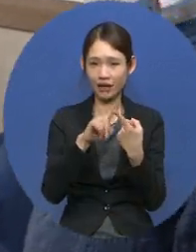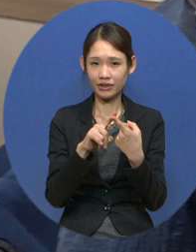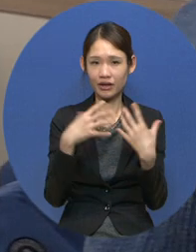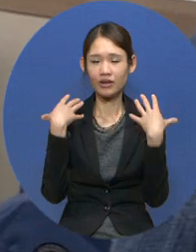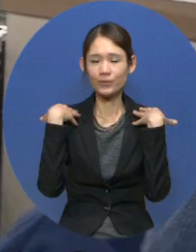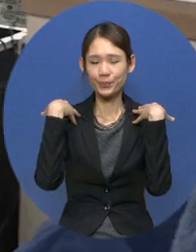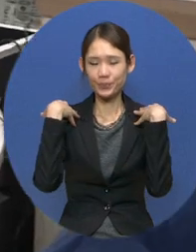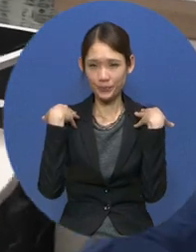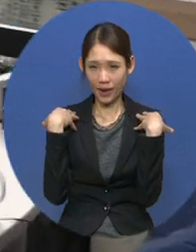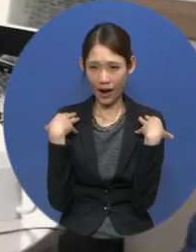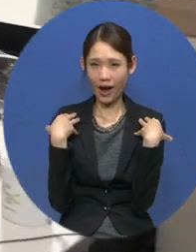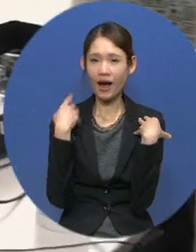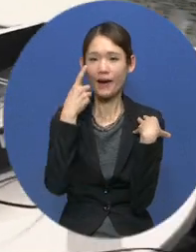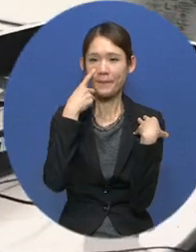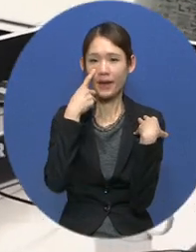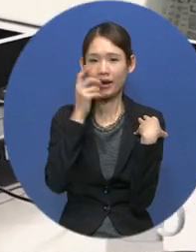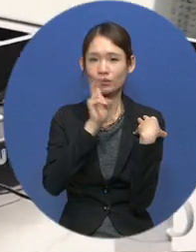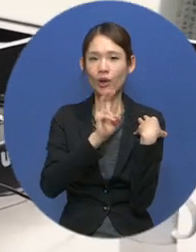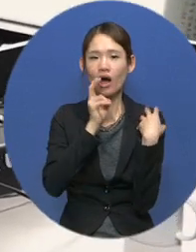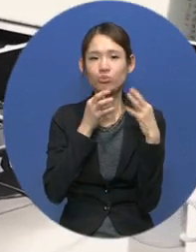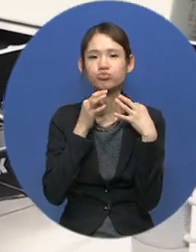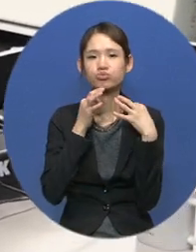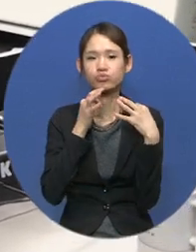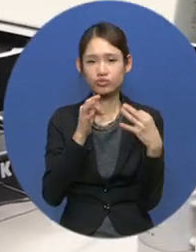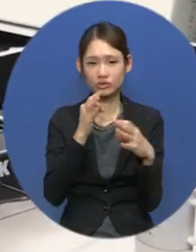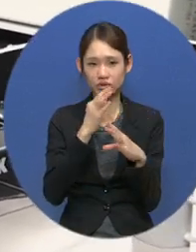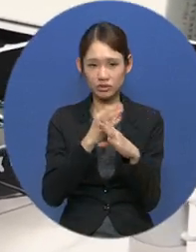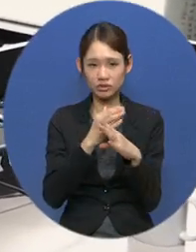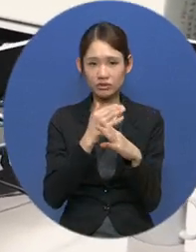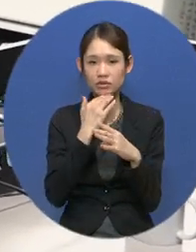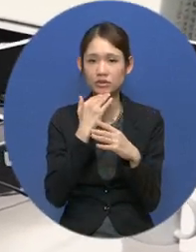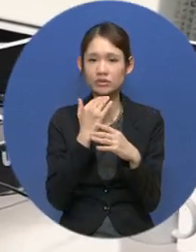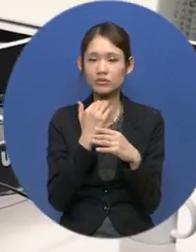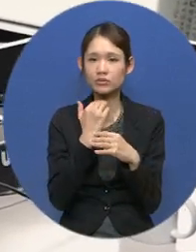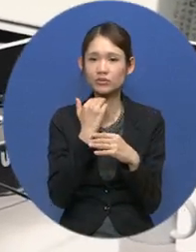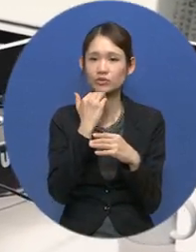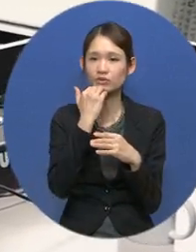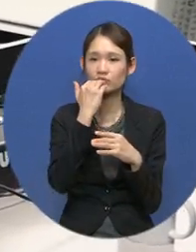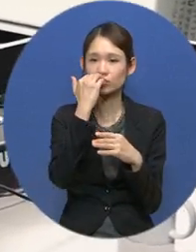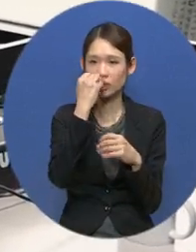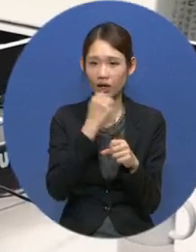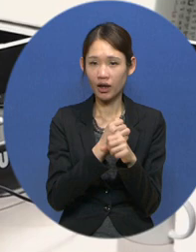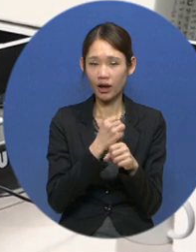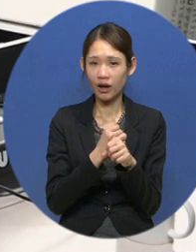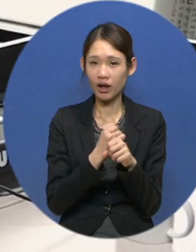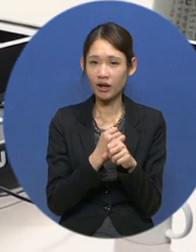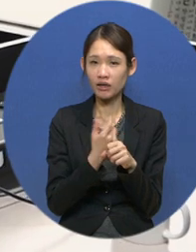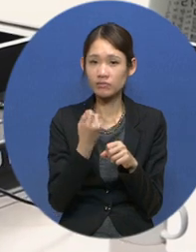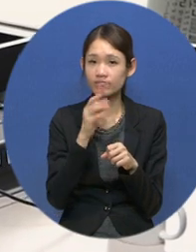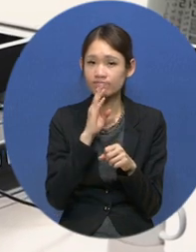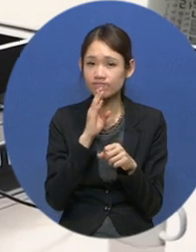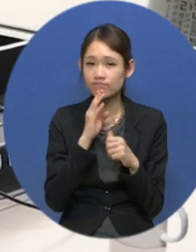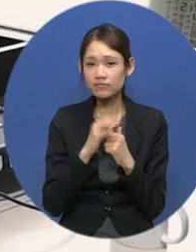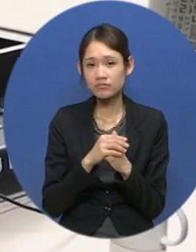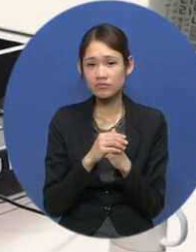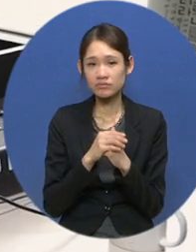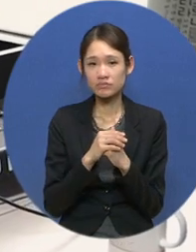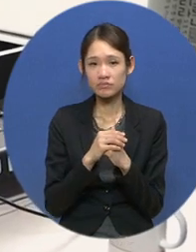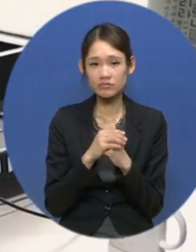내리는 거야. 희강아. 그리고 노래를 하다가 턱이 점점 더 이렇게 올라가거든? 네. 그러면